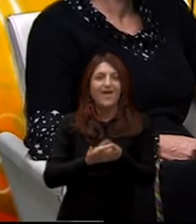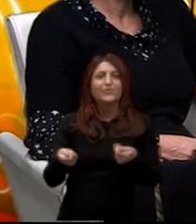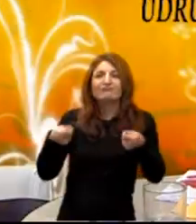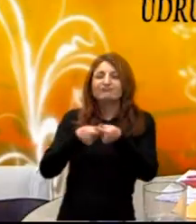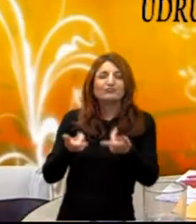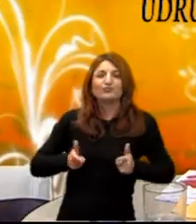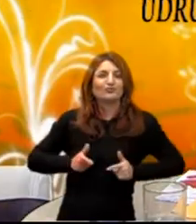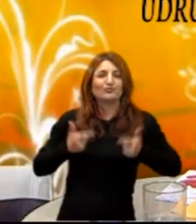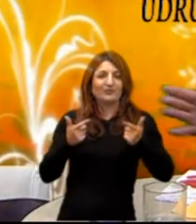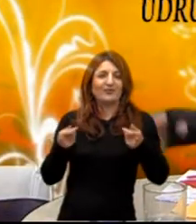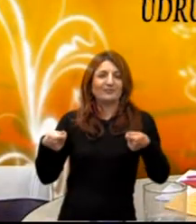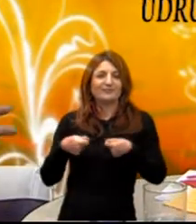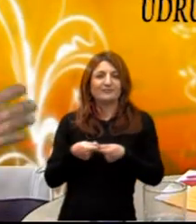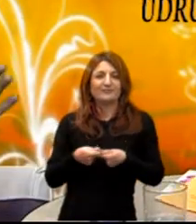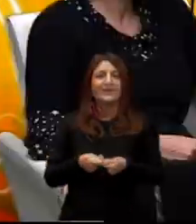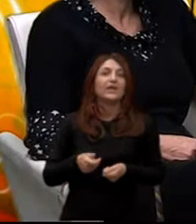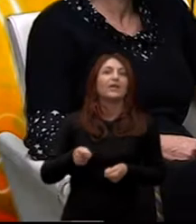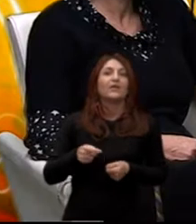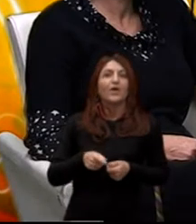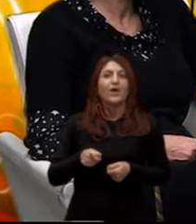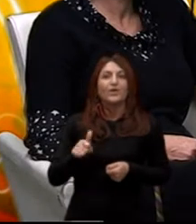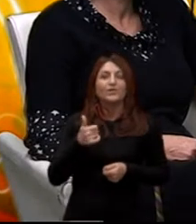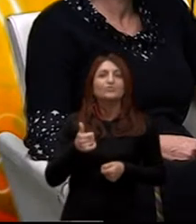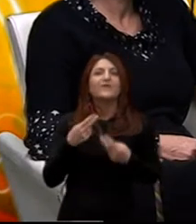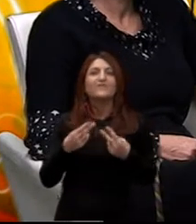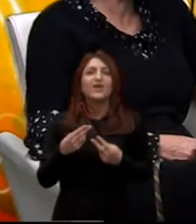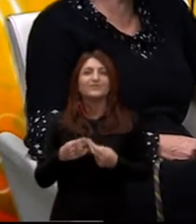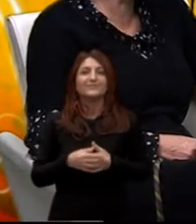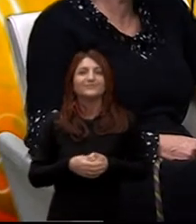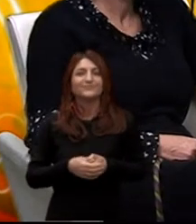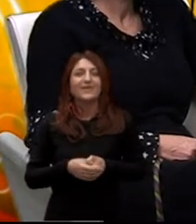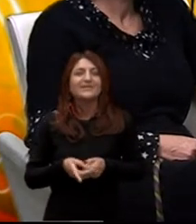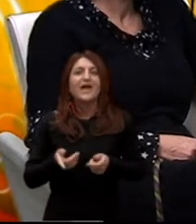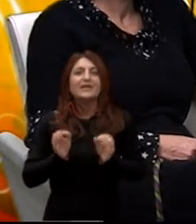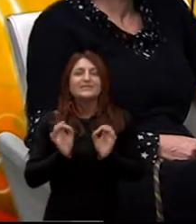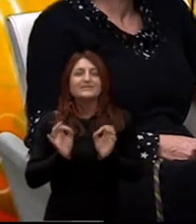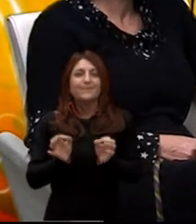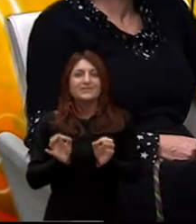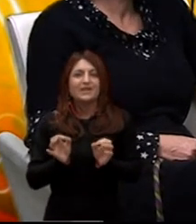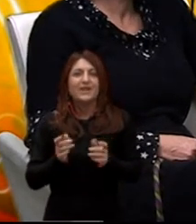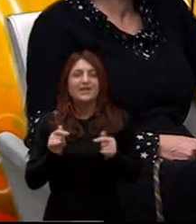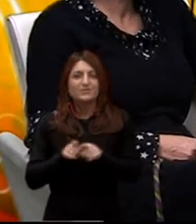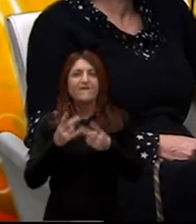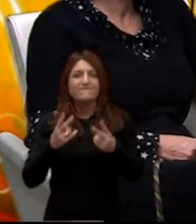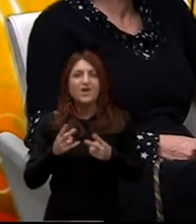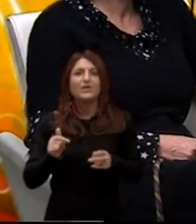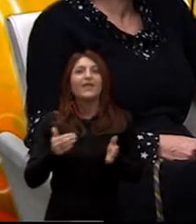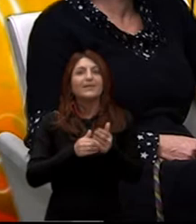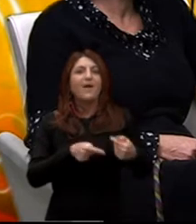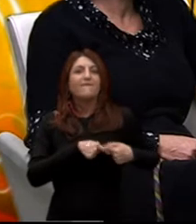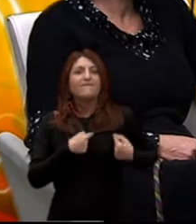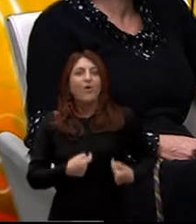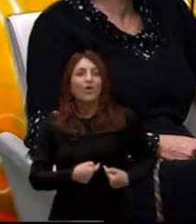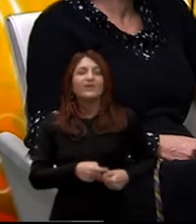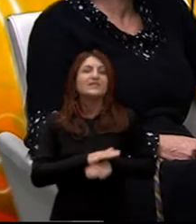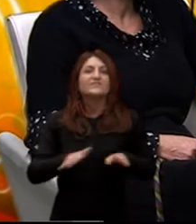sa životom u stvari. I osim u potrazi, ovo je još važno za volontera, za socijalizaciju, jako je važno da su nam potrebni volonteri